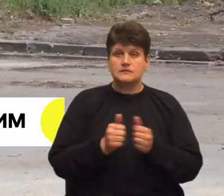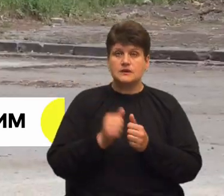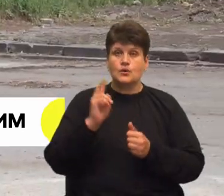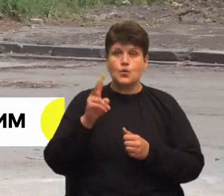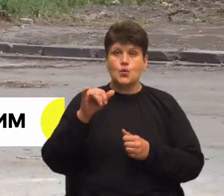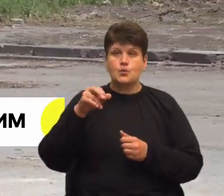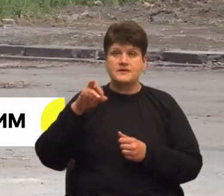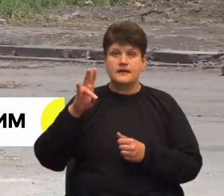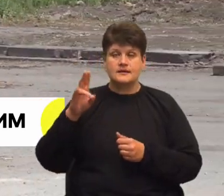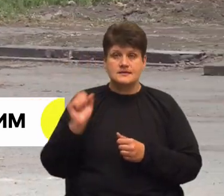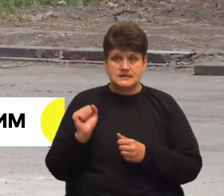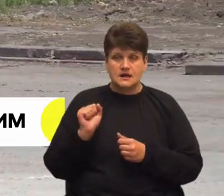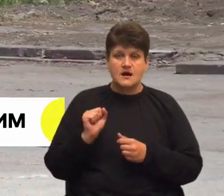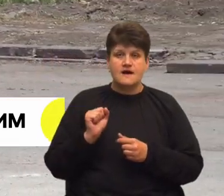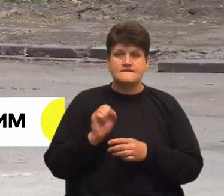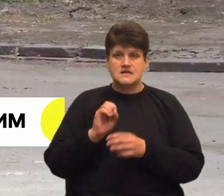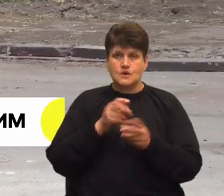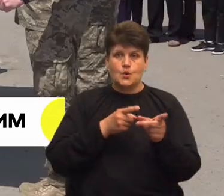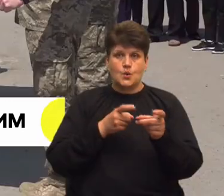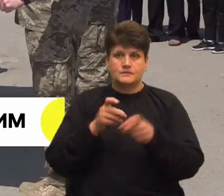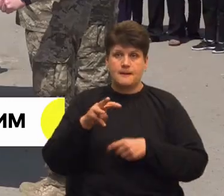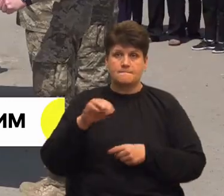Харківщині від мінометного обстрілу